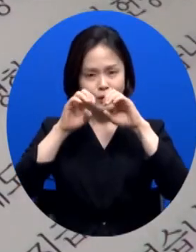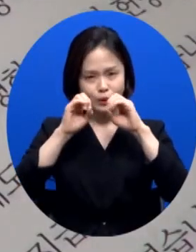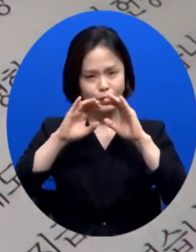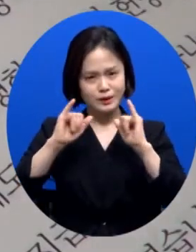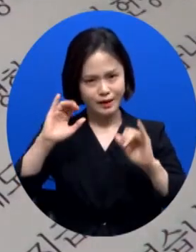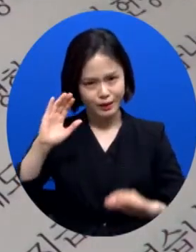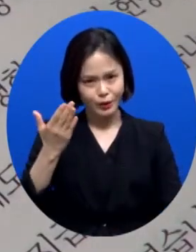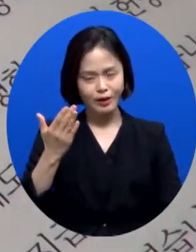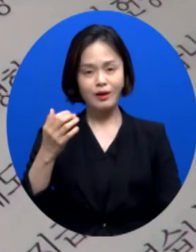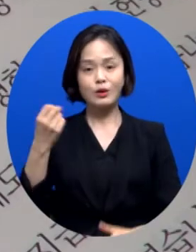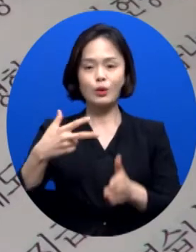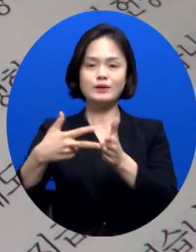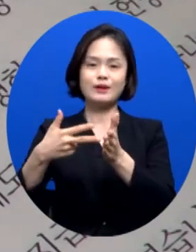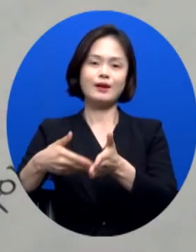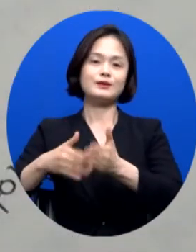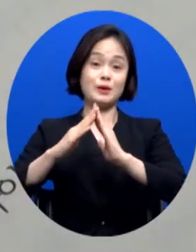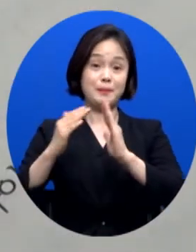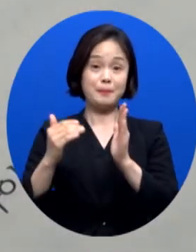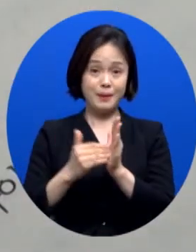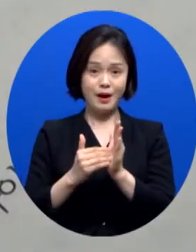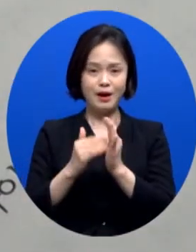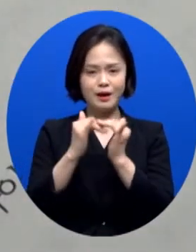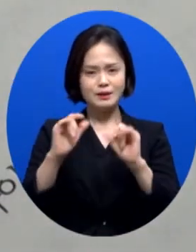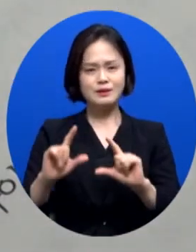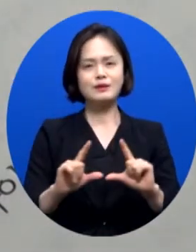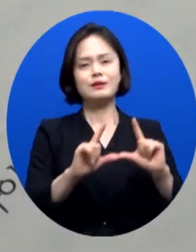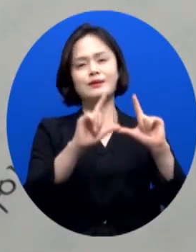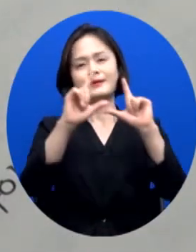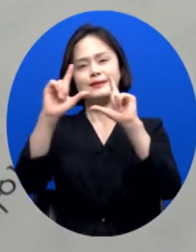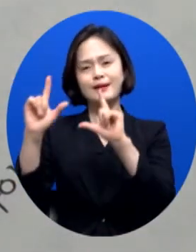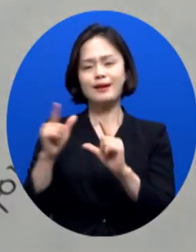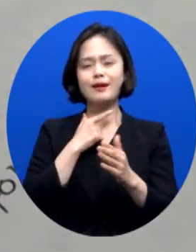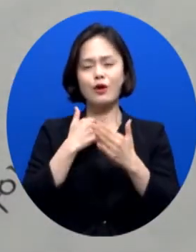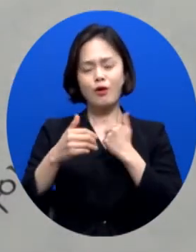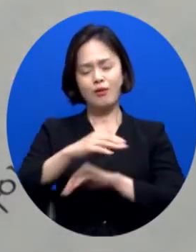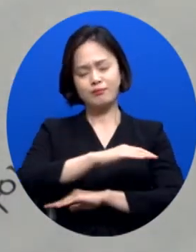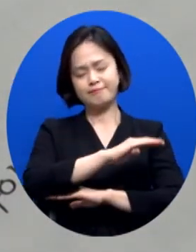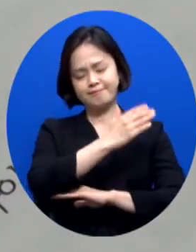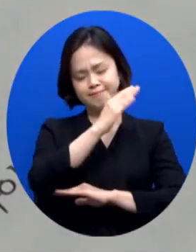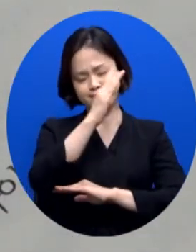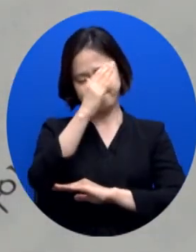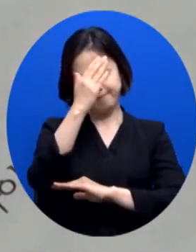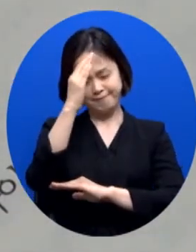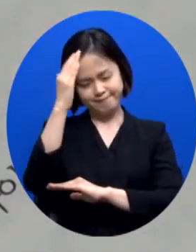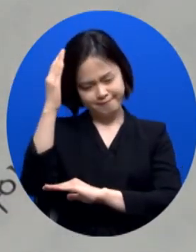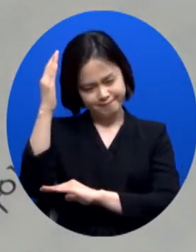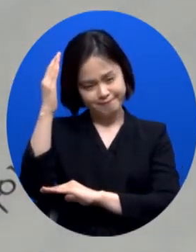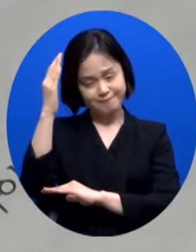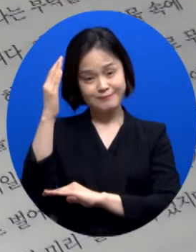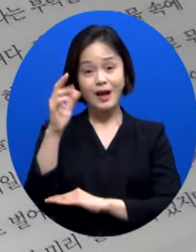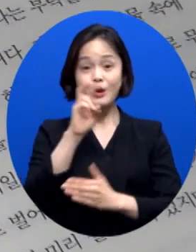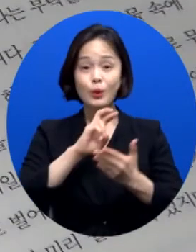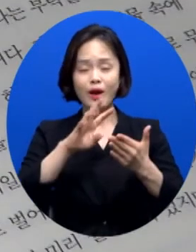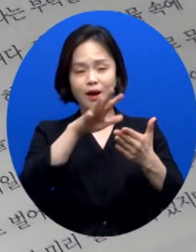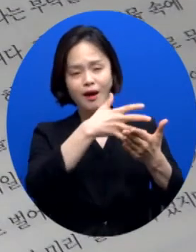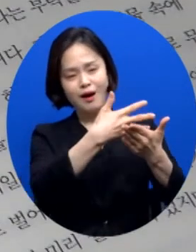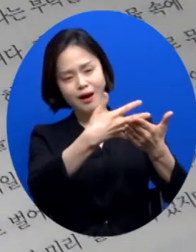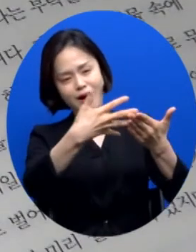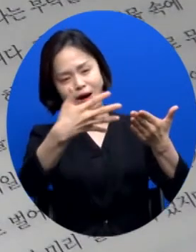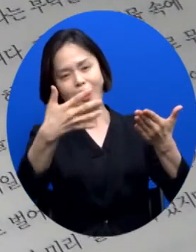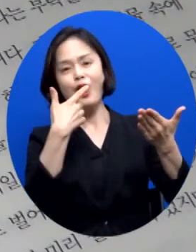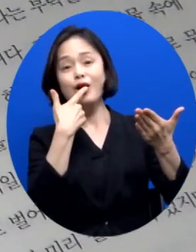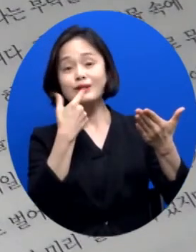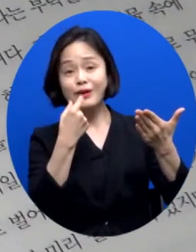설립하기까지 그간의 역경과 피나는 훈련의 과정이 마치 오선지에 쓰인 악보가 연주되듯